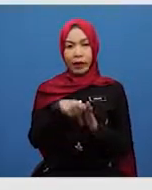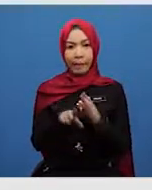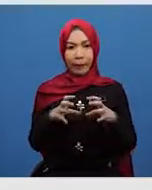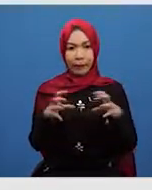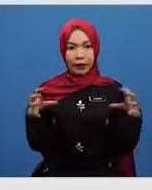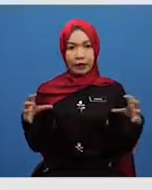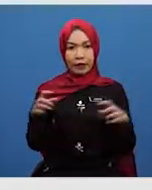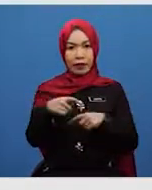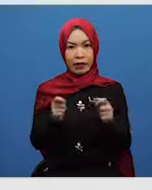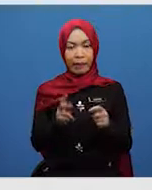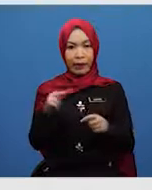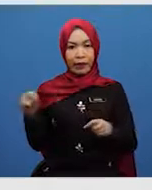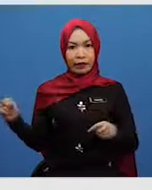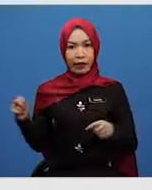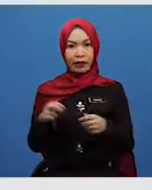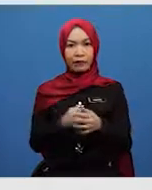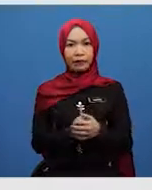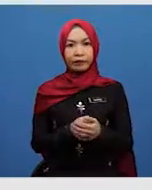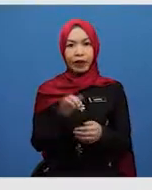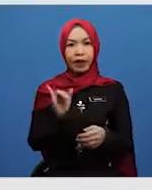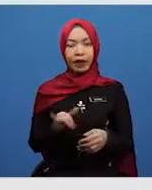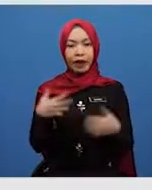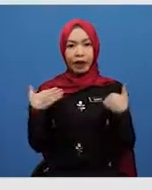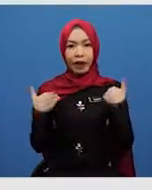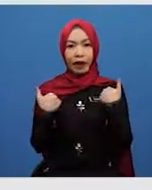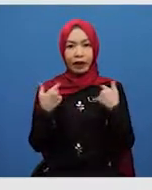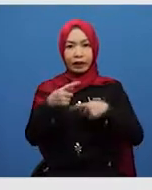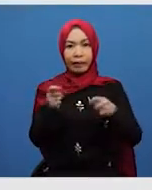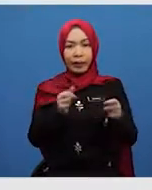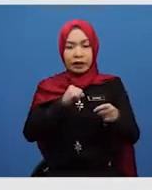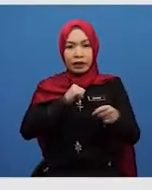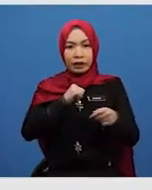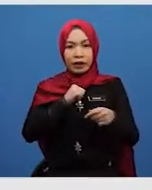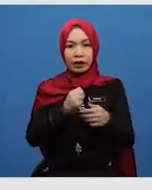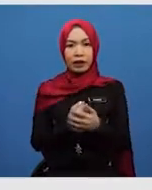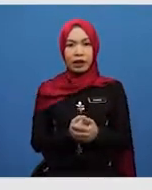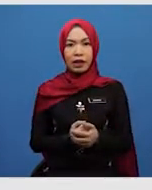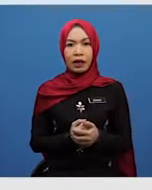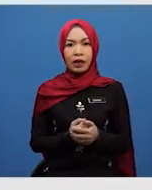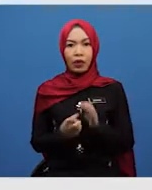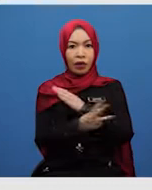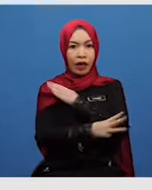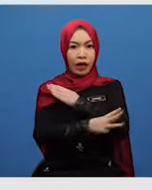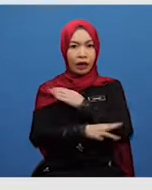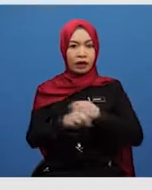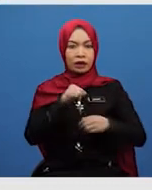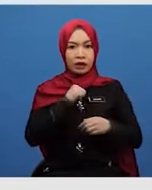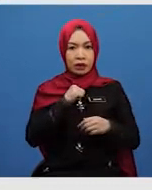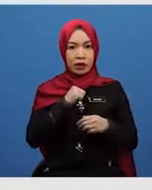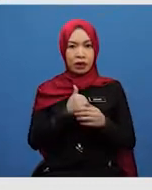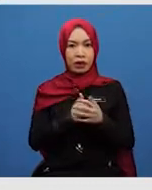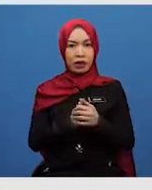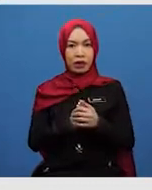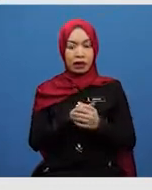pembesar yang memiliki wilayah tersebut di kawasan di sungai Serawak